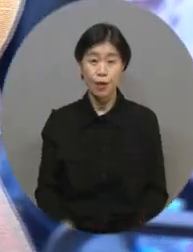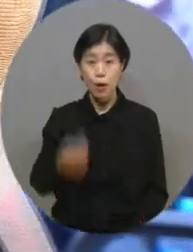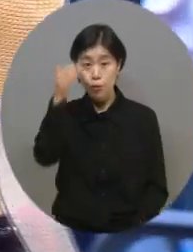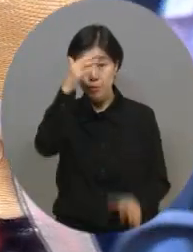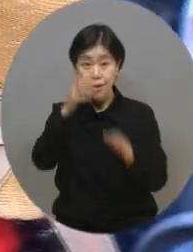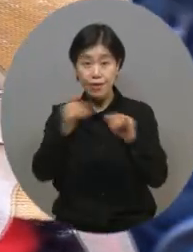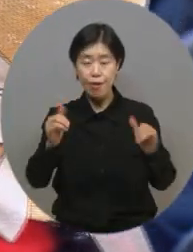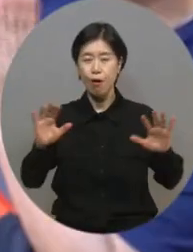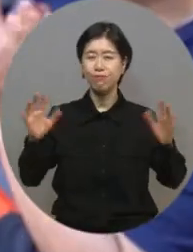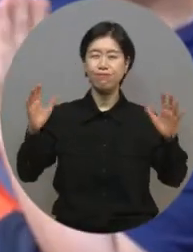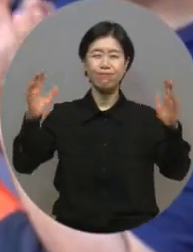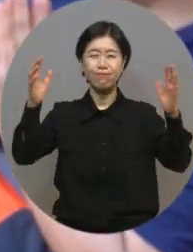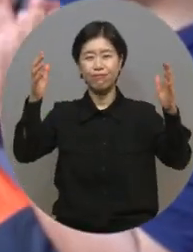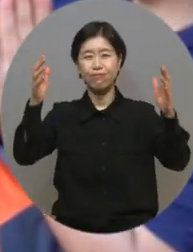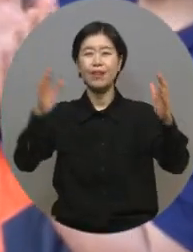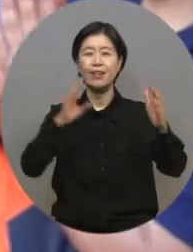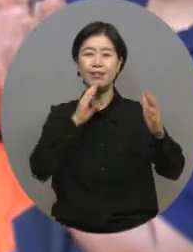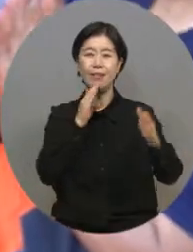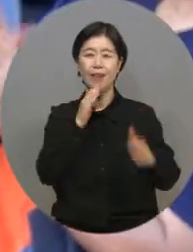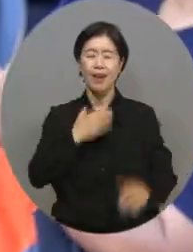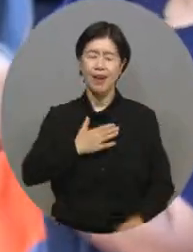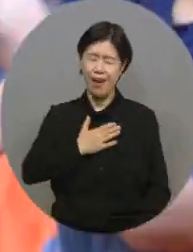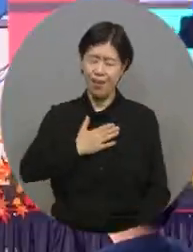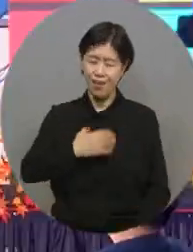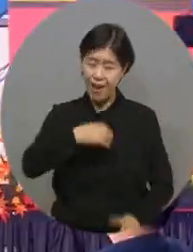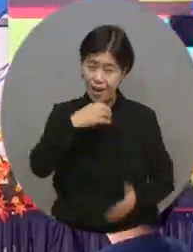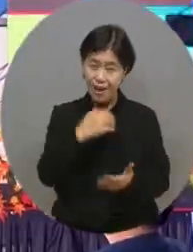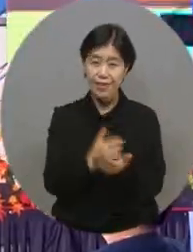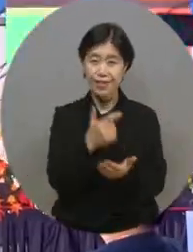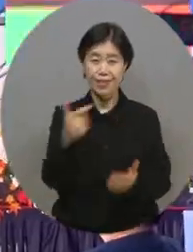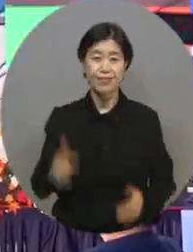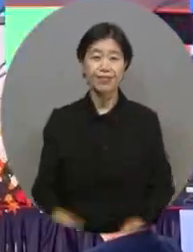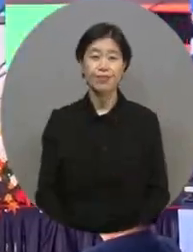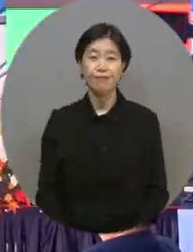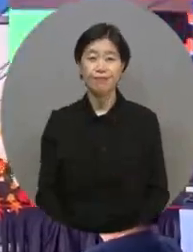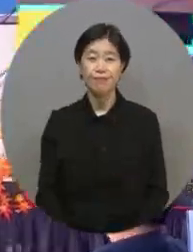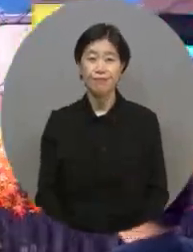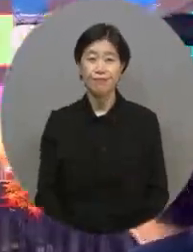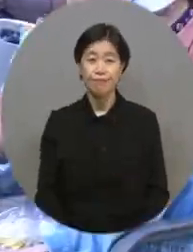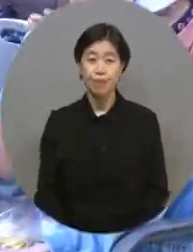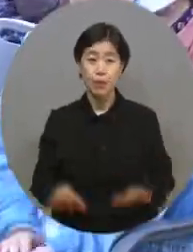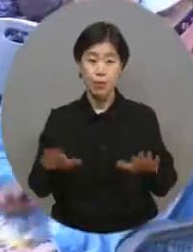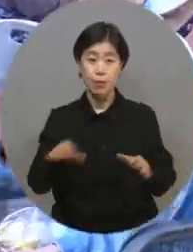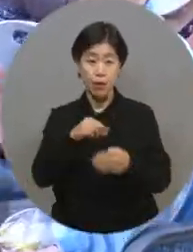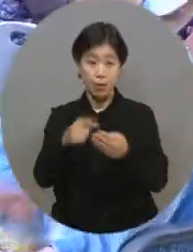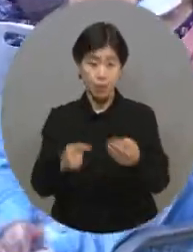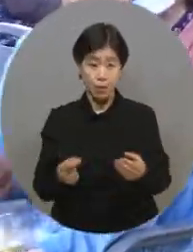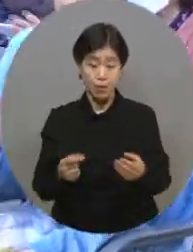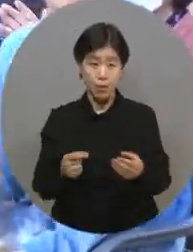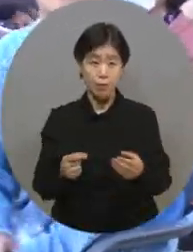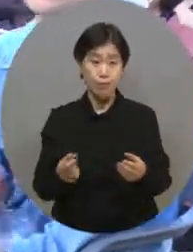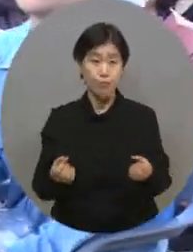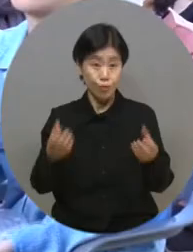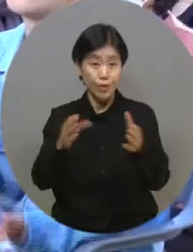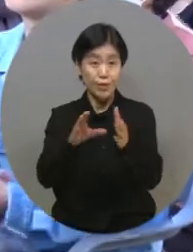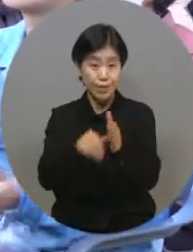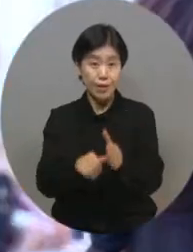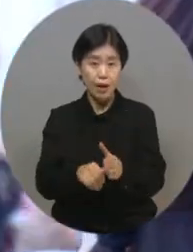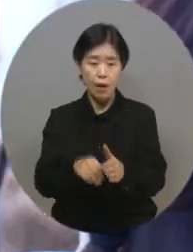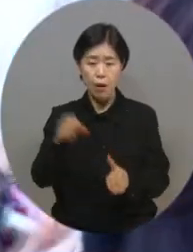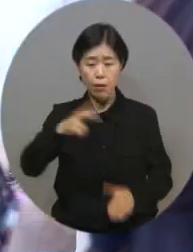박수로 화답하며 가을밤의 정취와 함께 감동을 느꼈습니다. 이번 가을 콘서트는 단순한 공연을